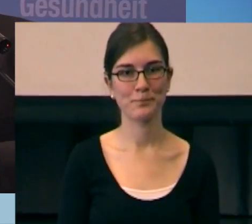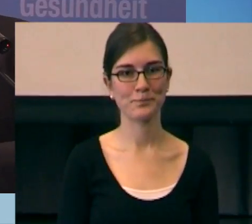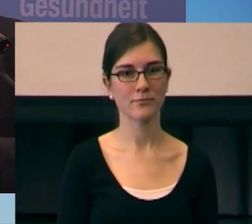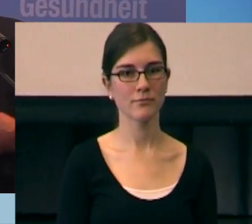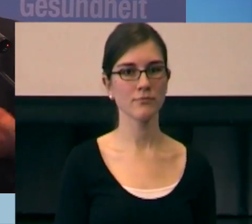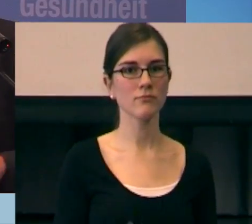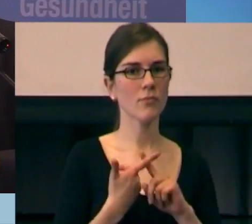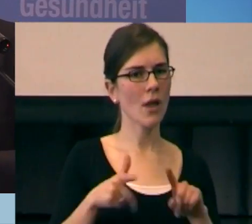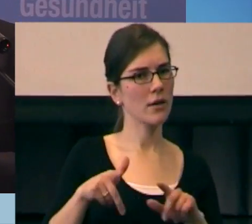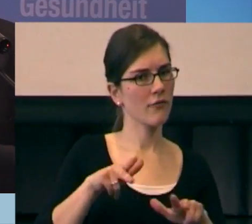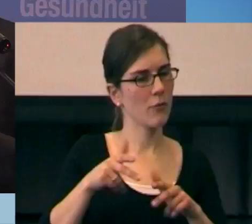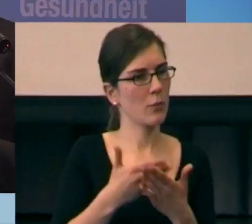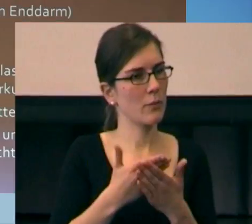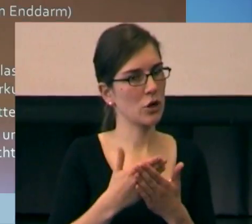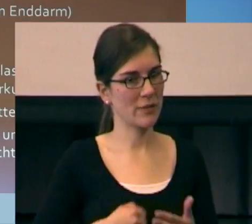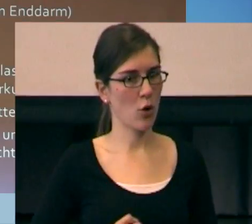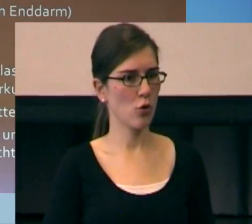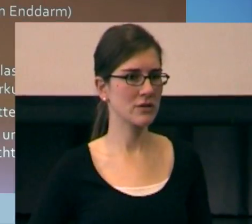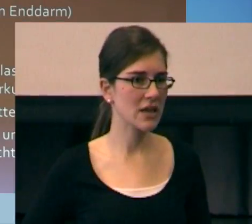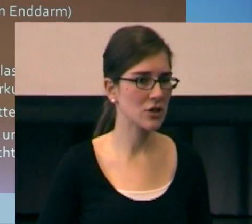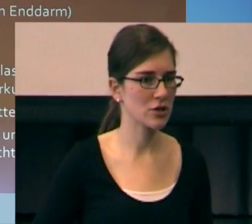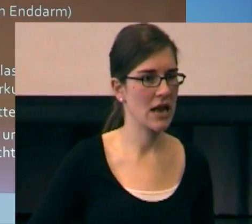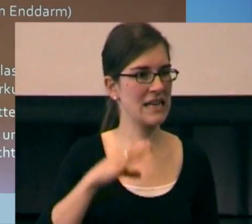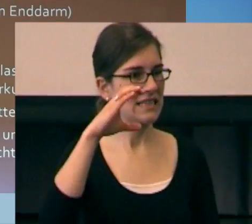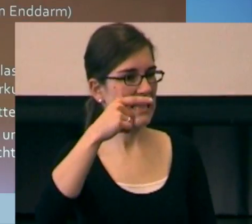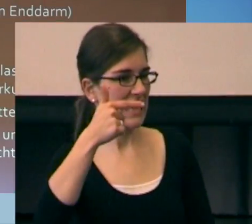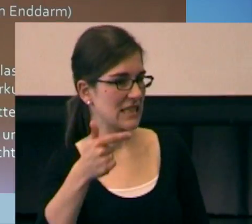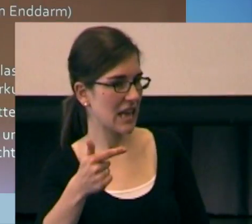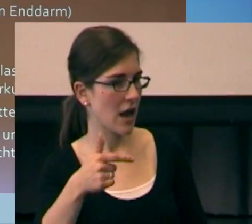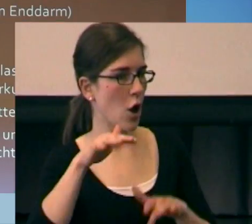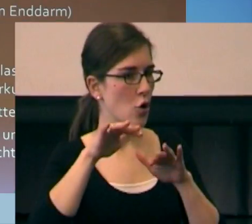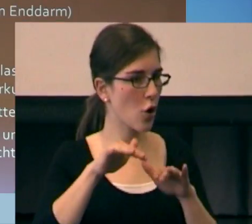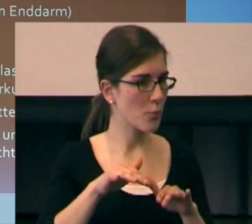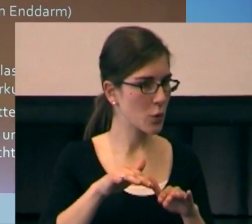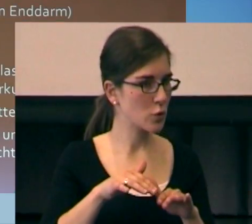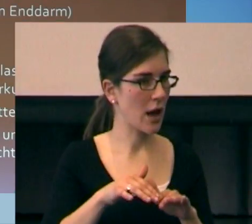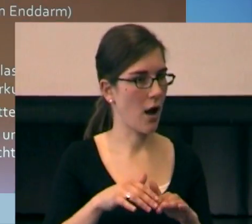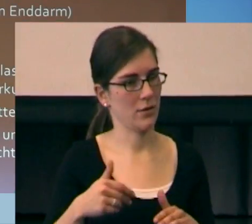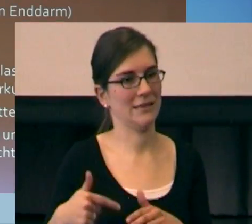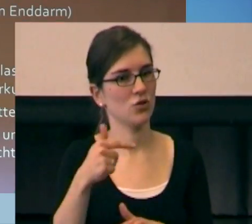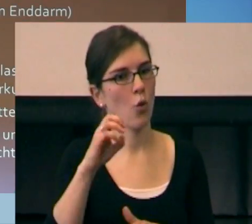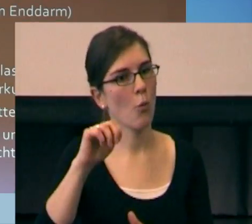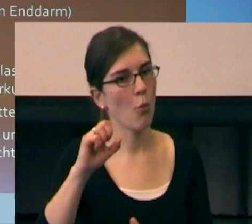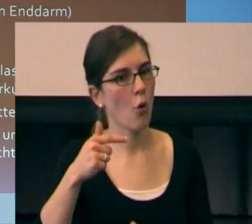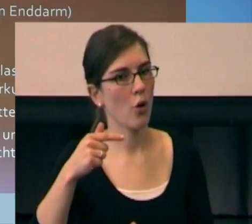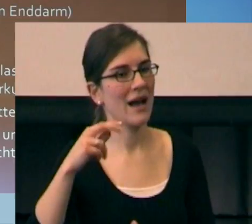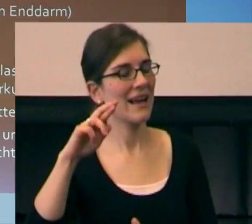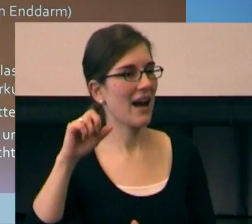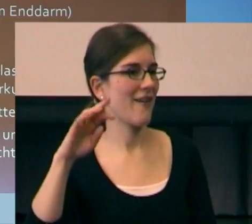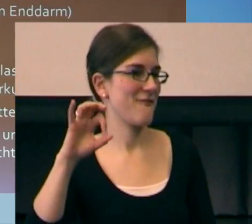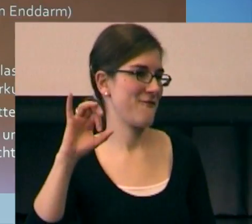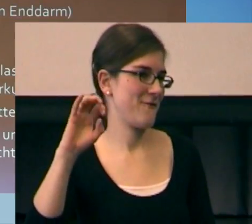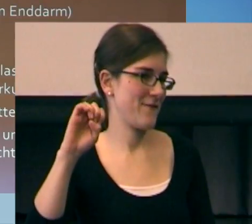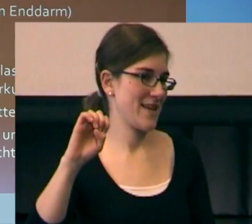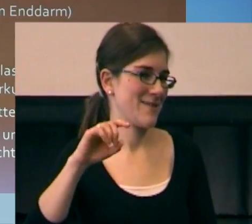Bildgebende Verfahren, das heißt Ultraschall, Kernspintomographie, Computertomographie, sind leider nicht